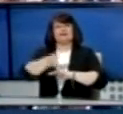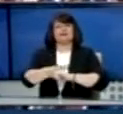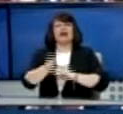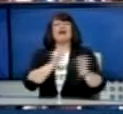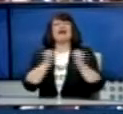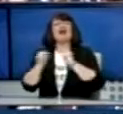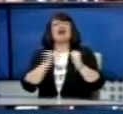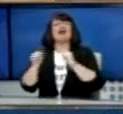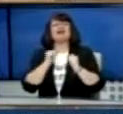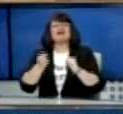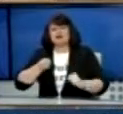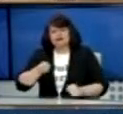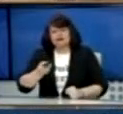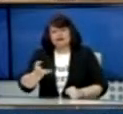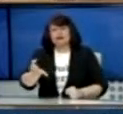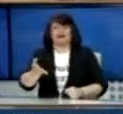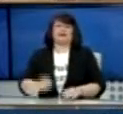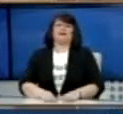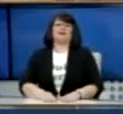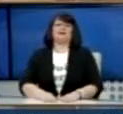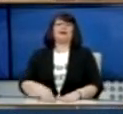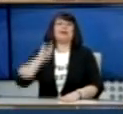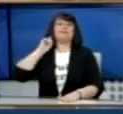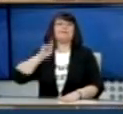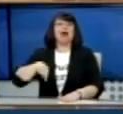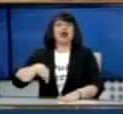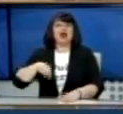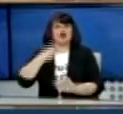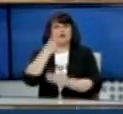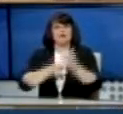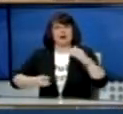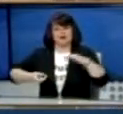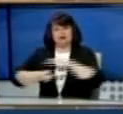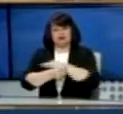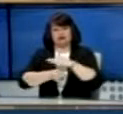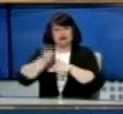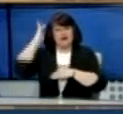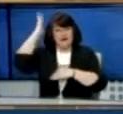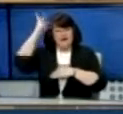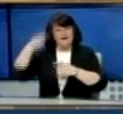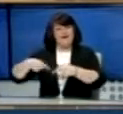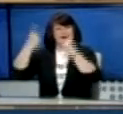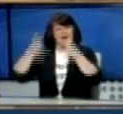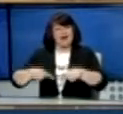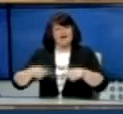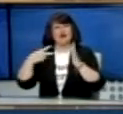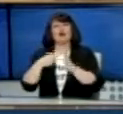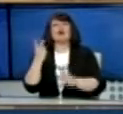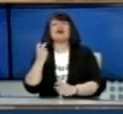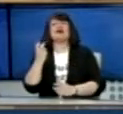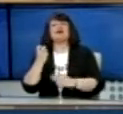σημείο. Και η Αλεξανδρούπολη έχει αναβαθμιστεί γεωπολιτικά μετά τη νέα συμφωνία που έγινε με